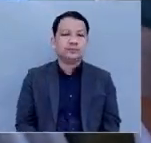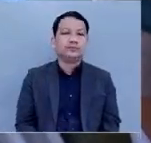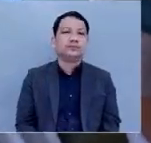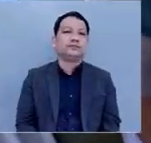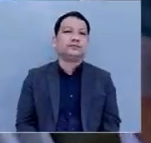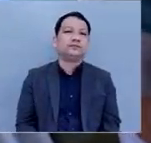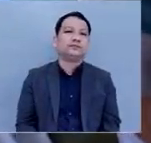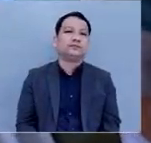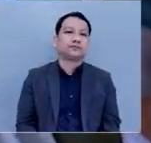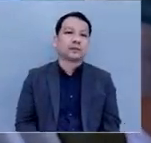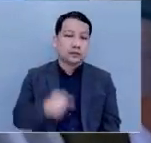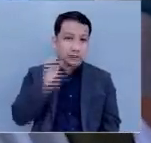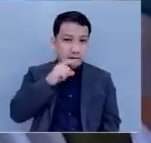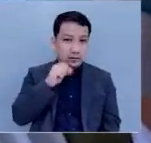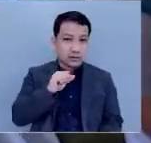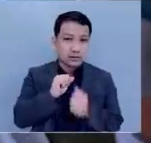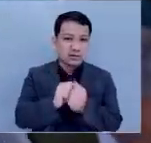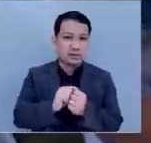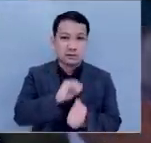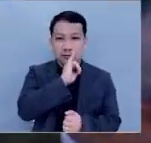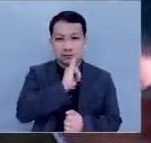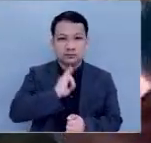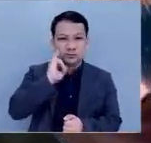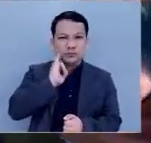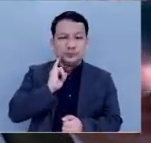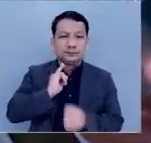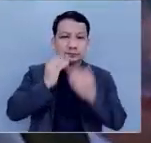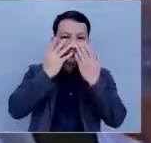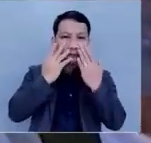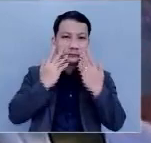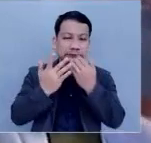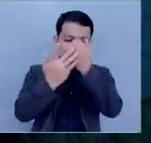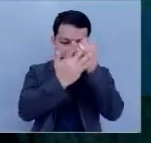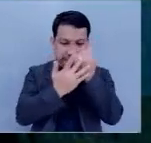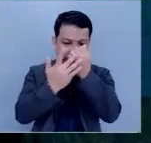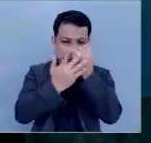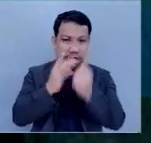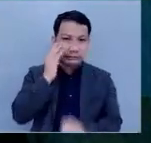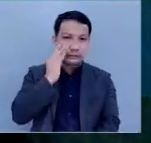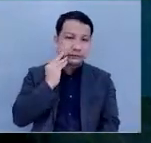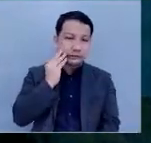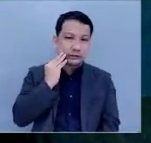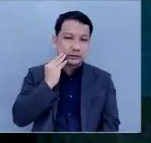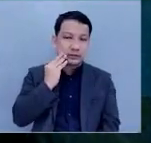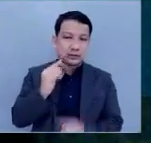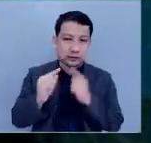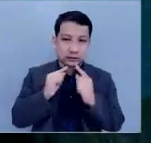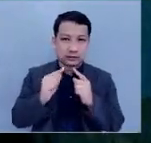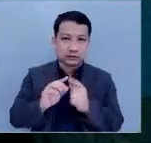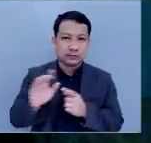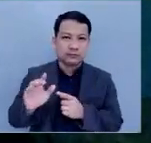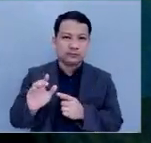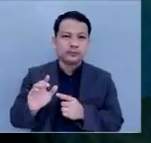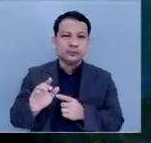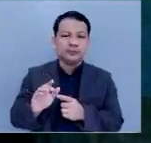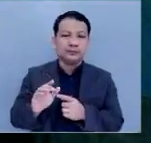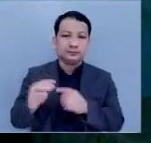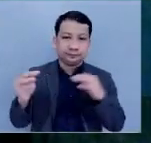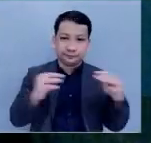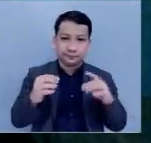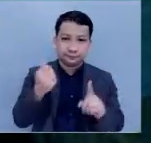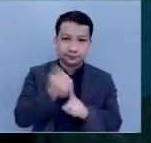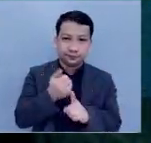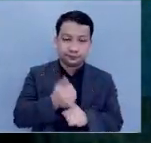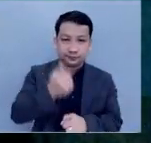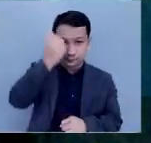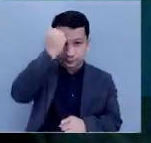Ang ate ni Angeline na kasama niya sa Israel, matinding trauma naman ang inabot. Nakausap pa raw niya ang kapatid sa gitna ng pag-atake ng Hamas